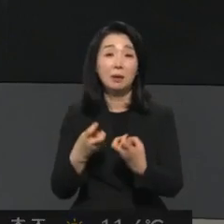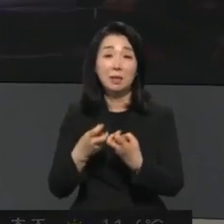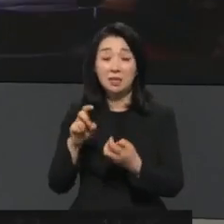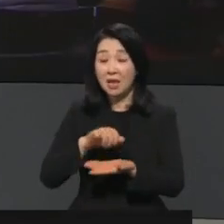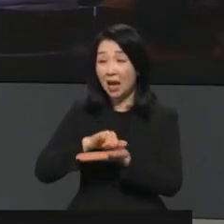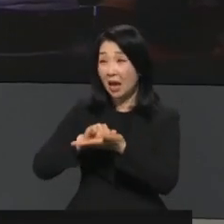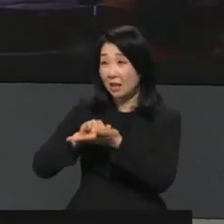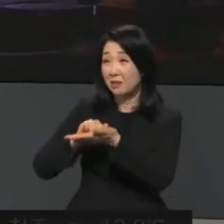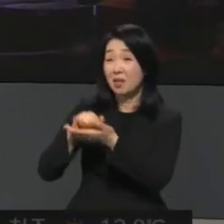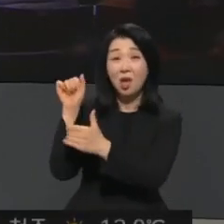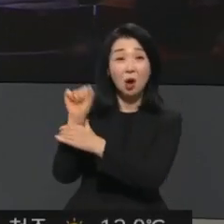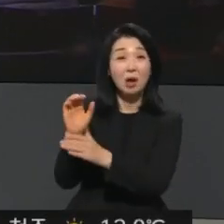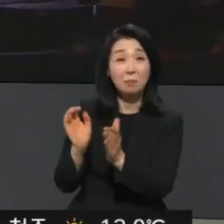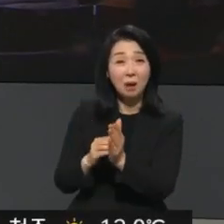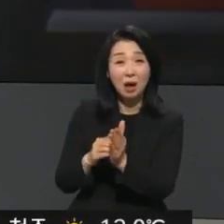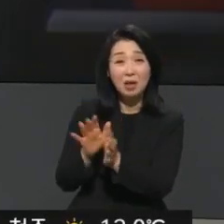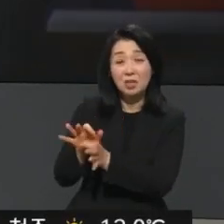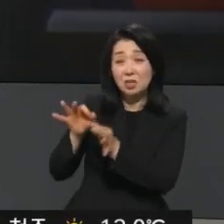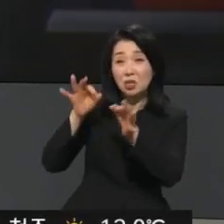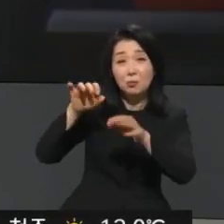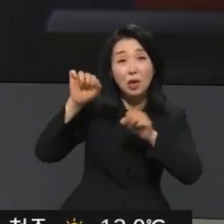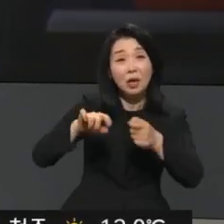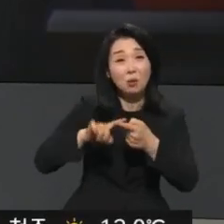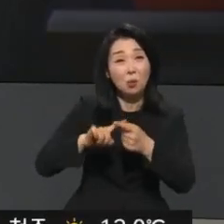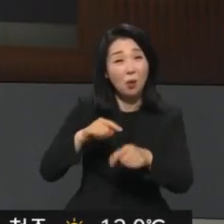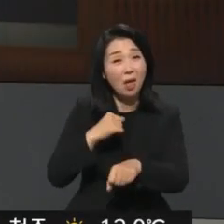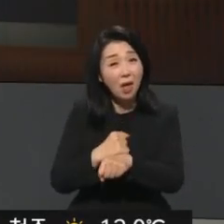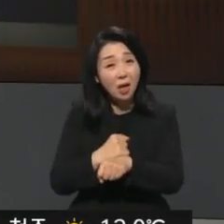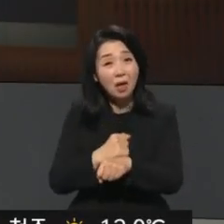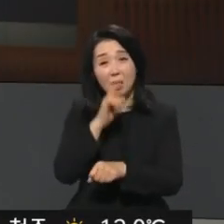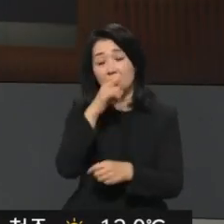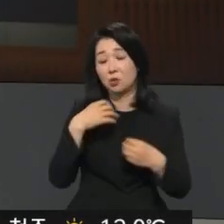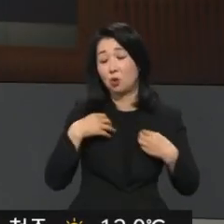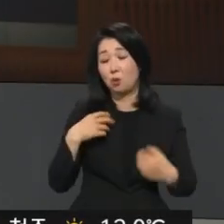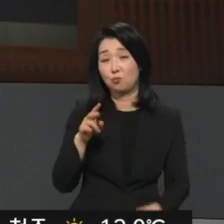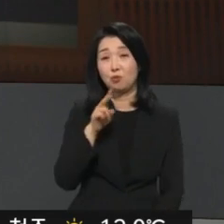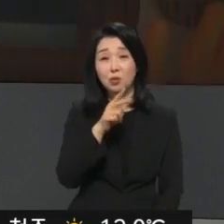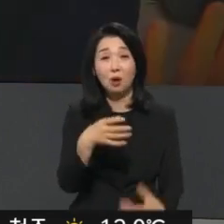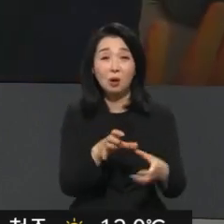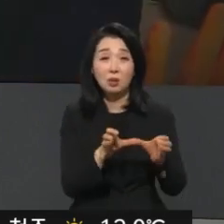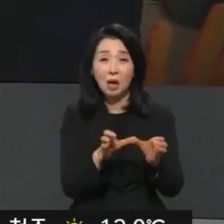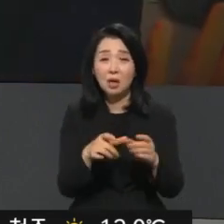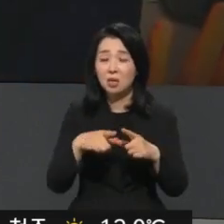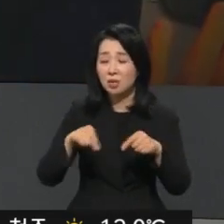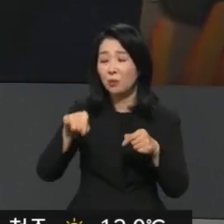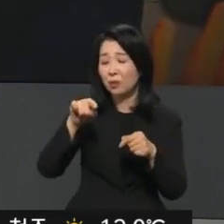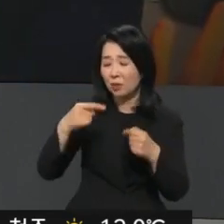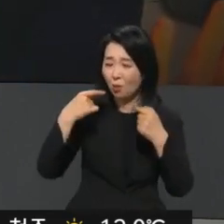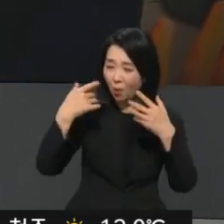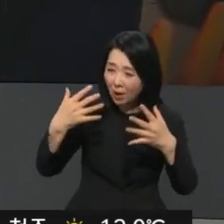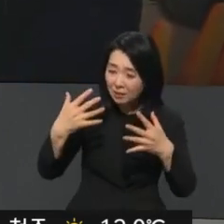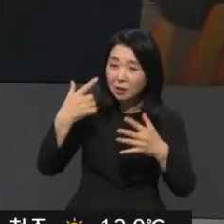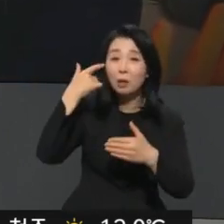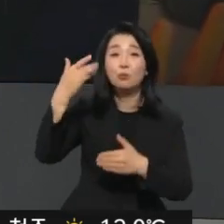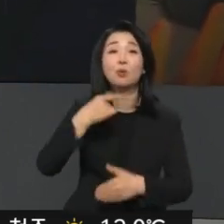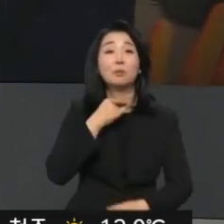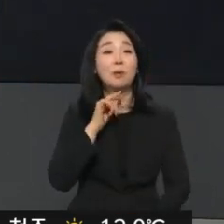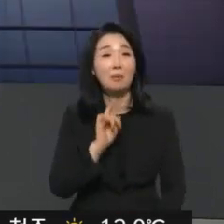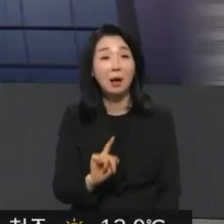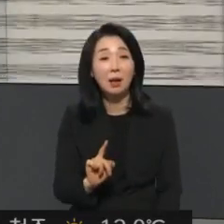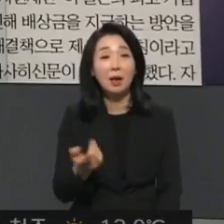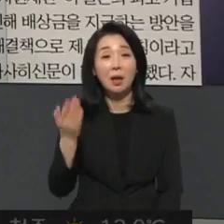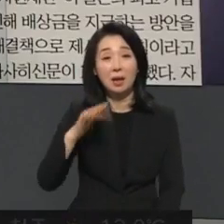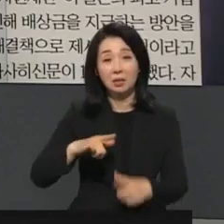안을 받아들이고 기부라는 행동으로 옮길까요 정부도 여당도 일본에게이 부분은 확실하게 묻겠다고는 하고 있습니다